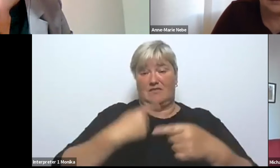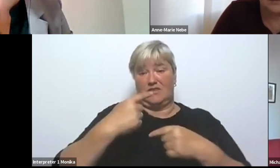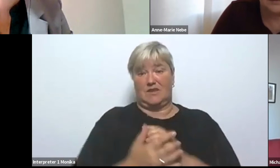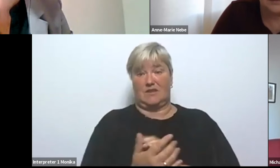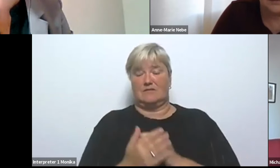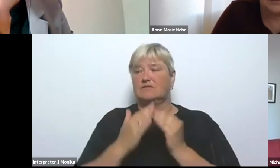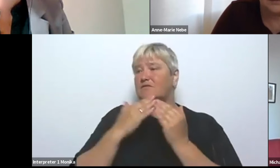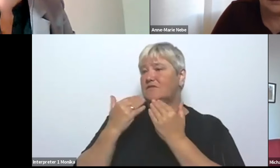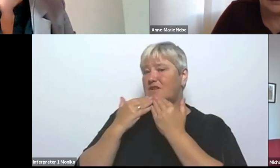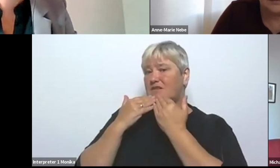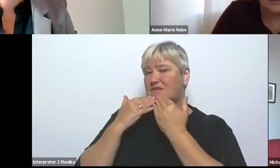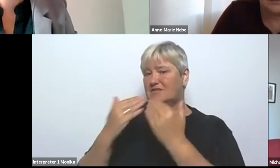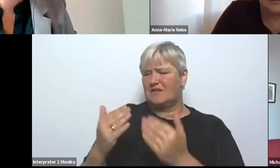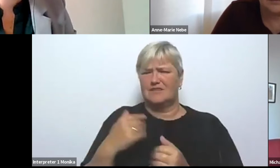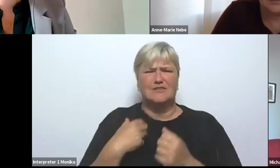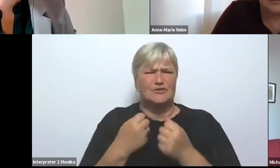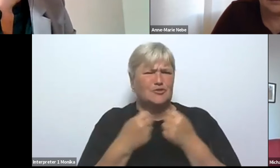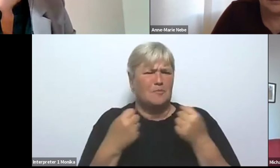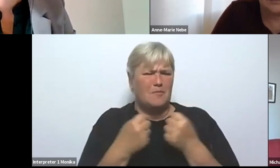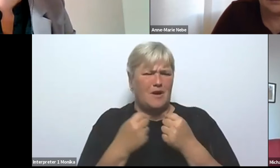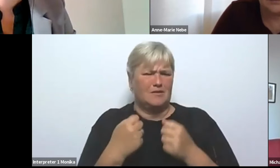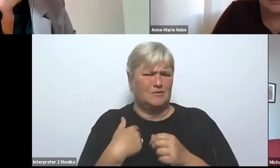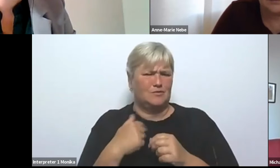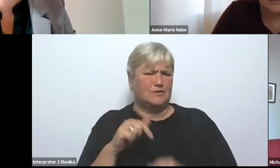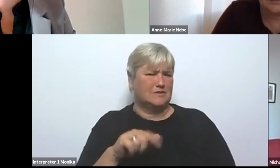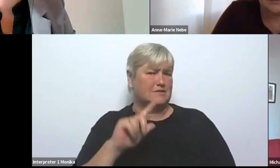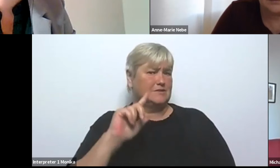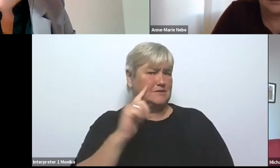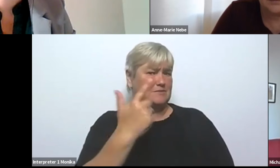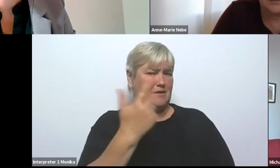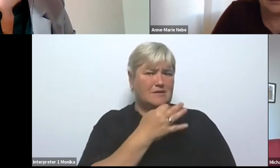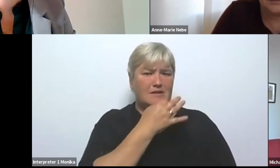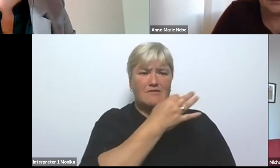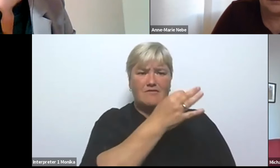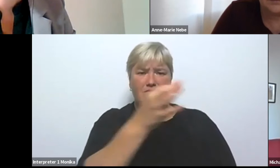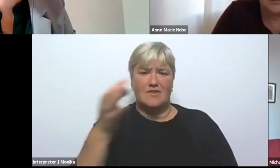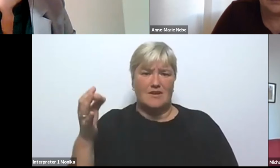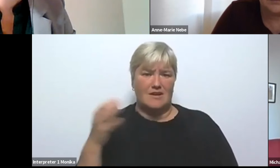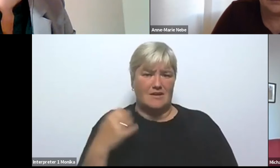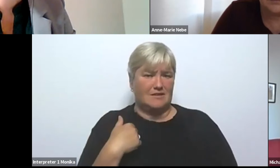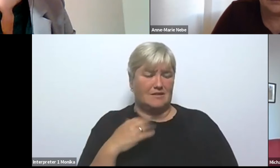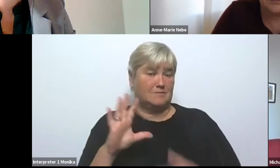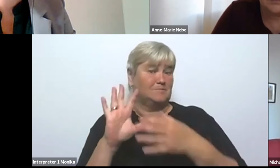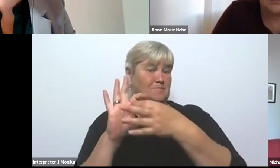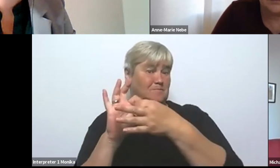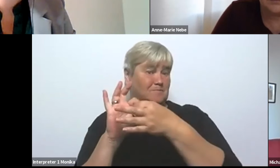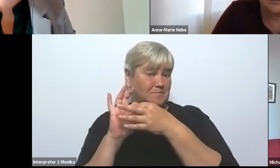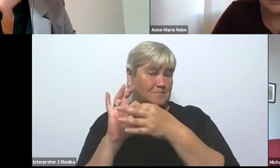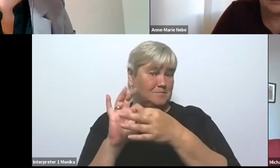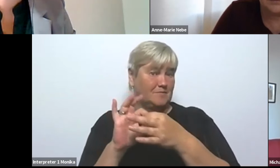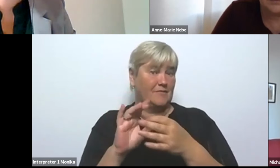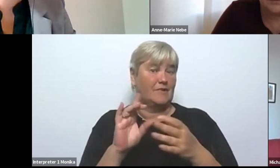Vielen Dank, ja, ganz spannend. Ich möchte jetzt mit einer zweiten Frage vielleicht unmittelbar daran anschließen, an Daten, an